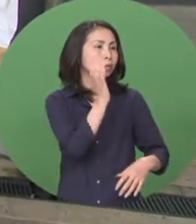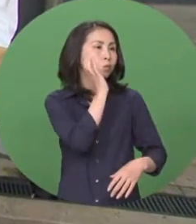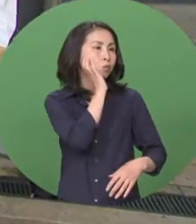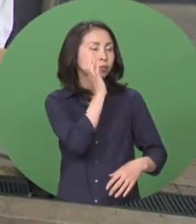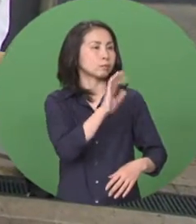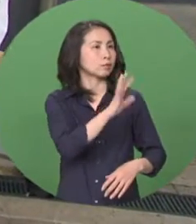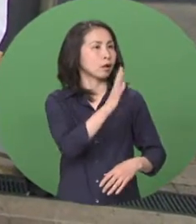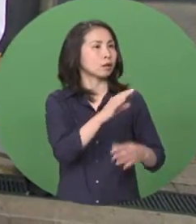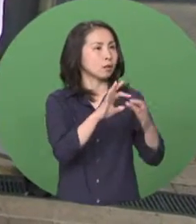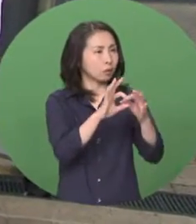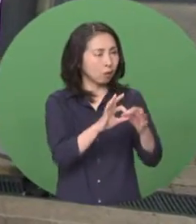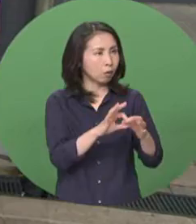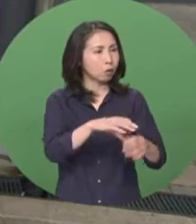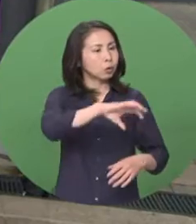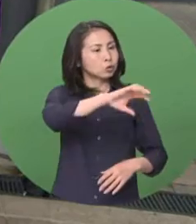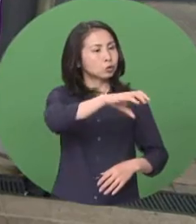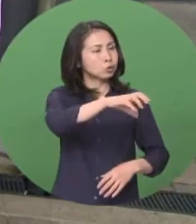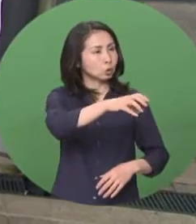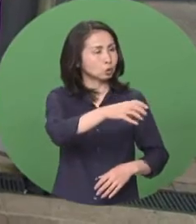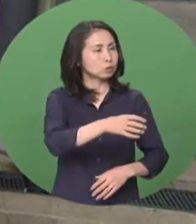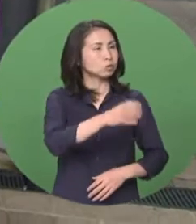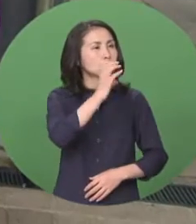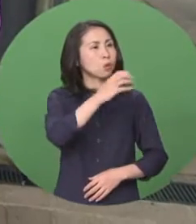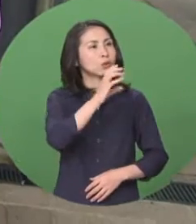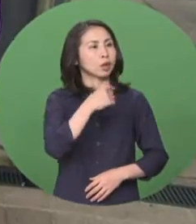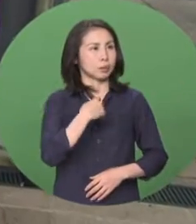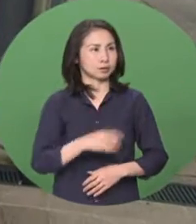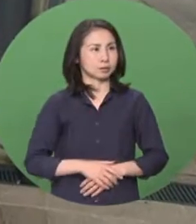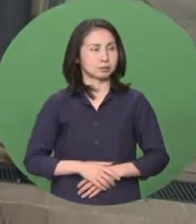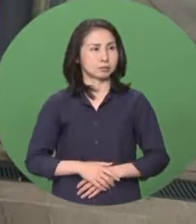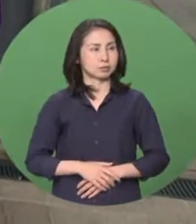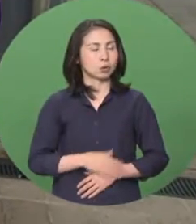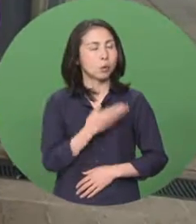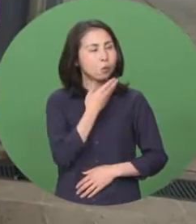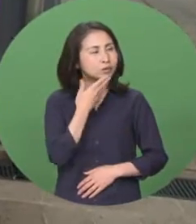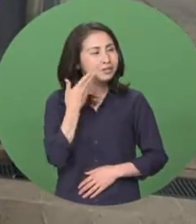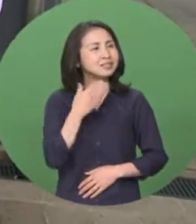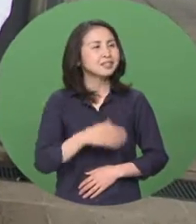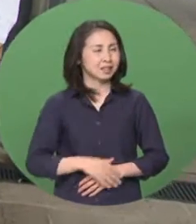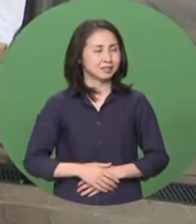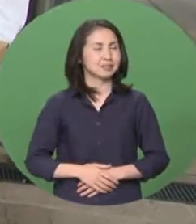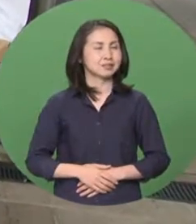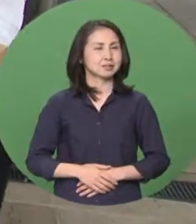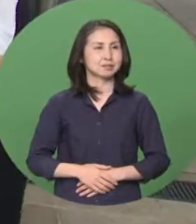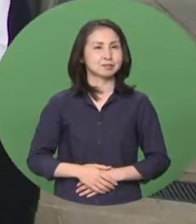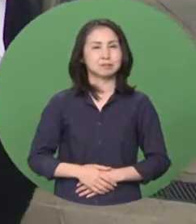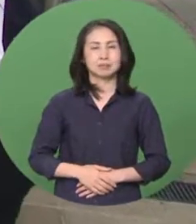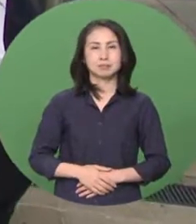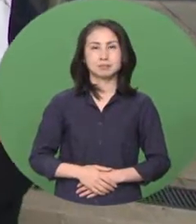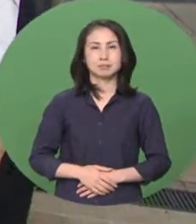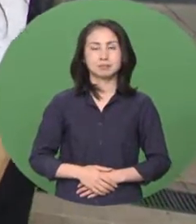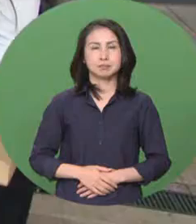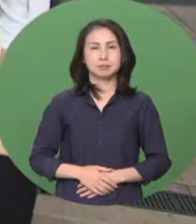てないんで、水道水飲んでますね。 美味しい水道水。 美味しいです。 なるほど、わかります。